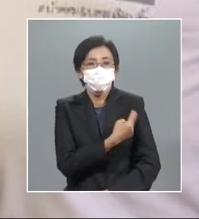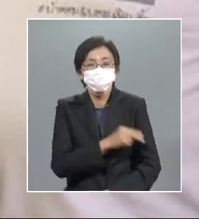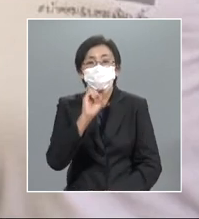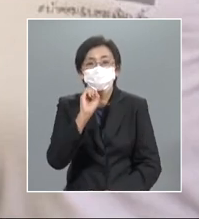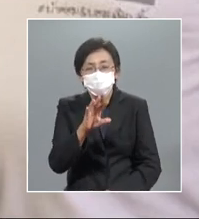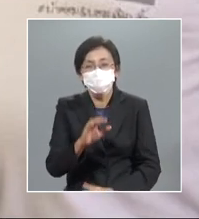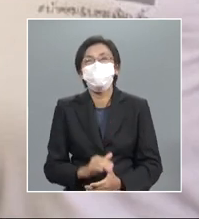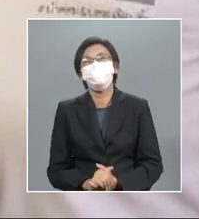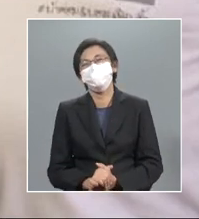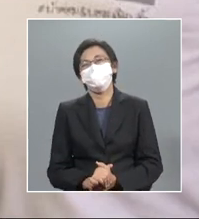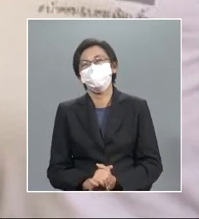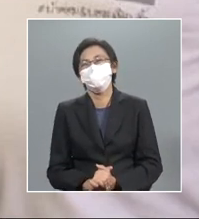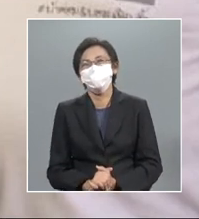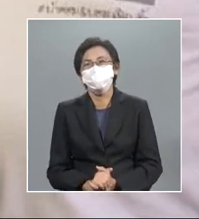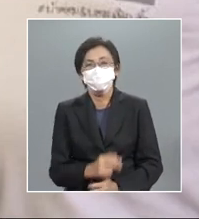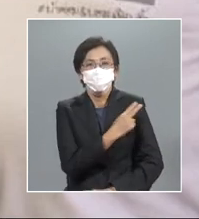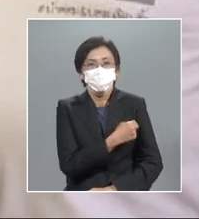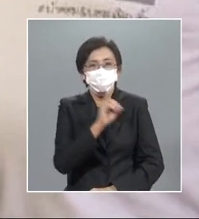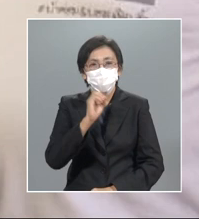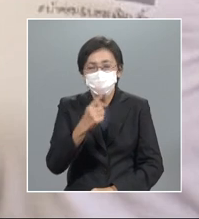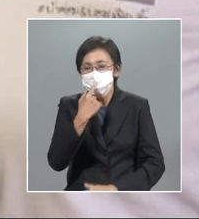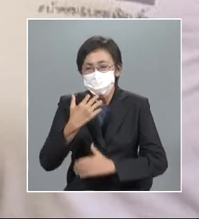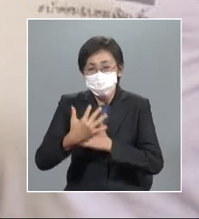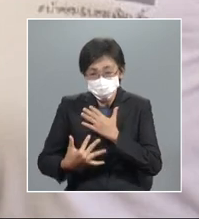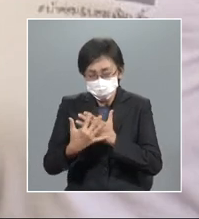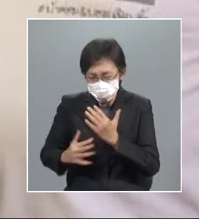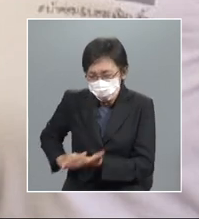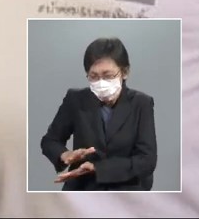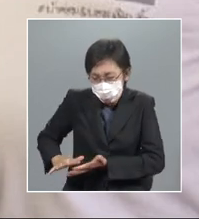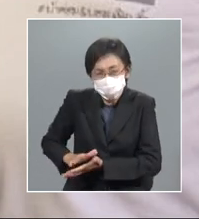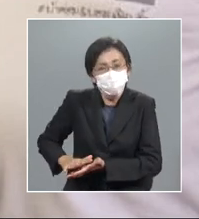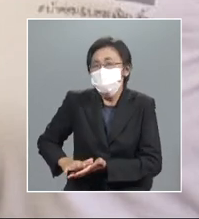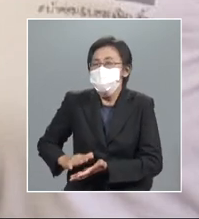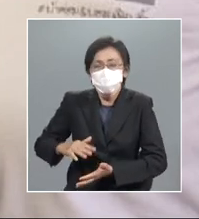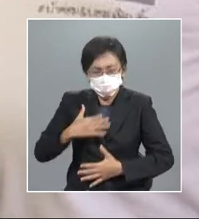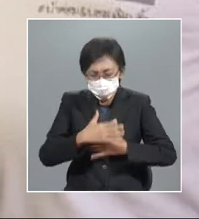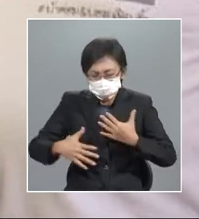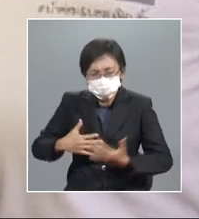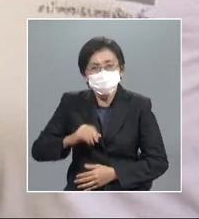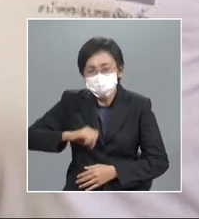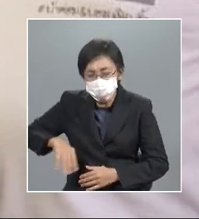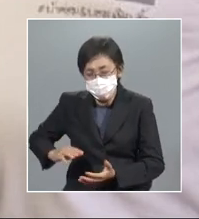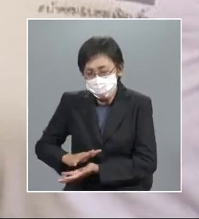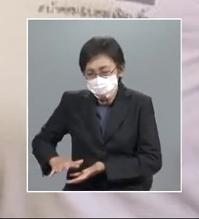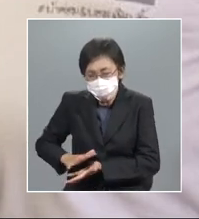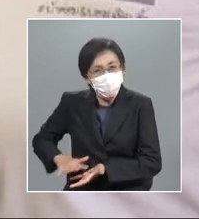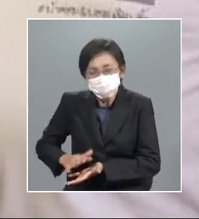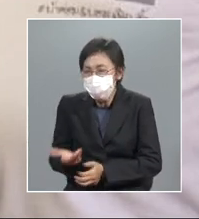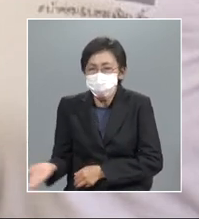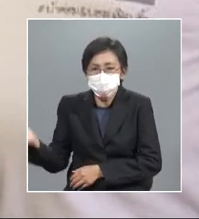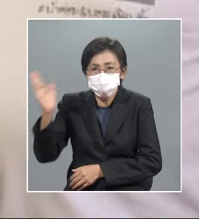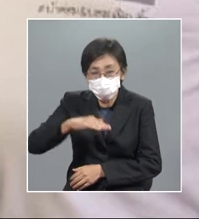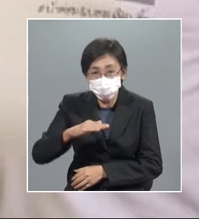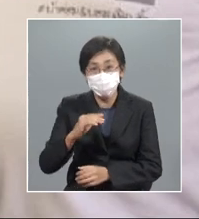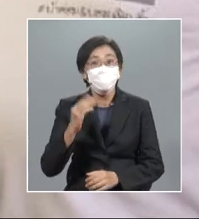ว่าจำเป็นต้องฟอกเลือดตลอดเวลาถ้าก็คือลักษณะเหมือนกับล้างไตตลอดเวลานะฮะจากที่